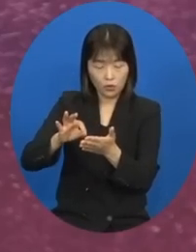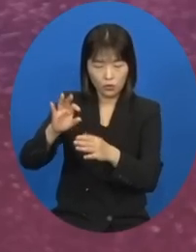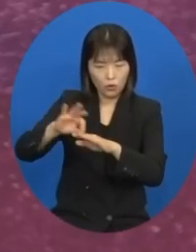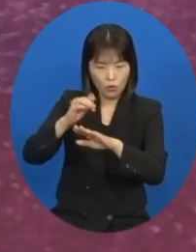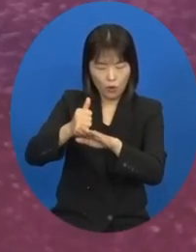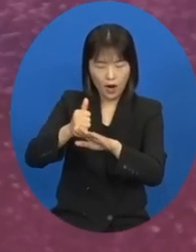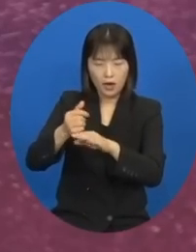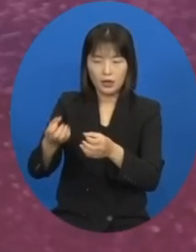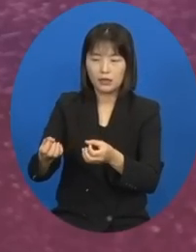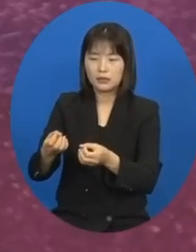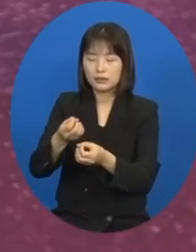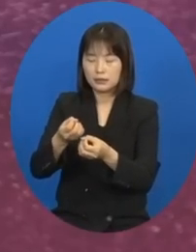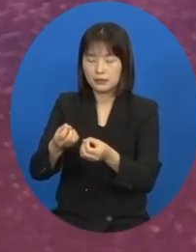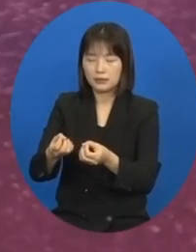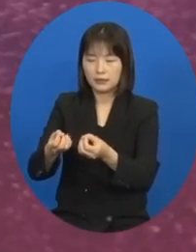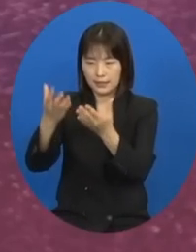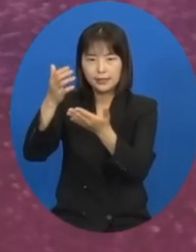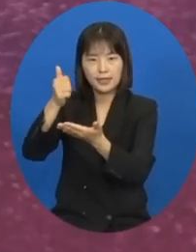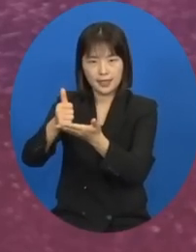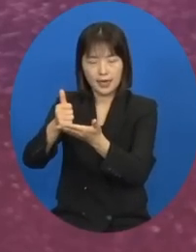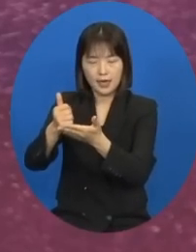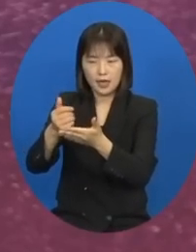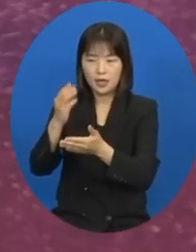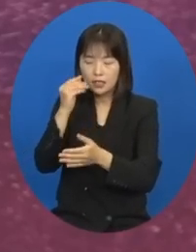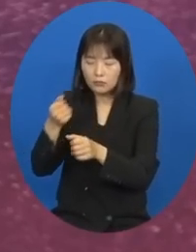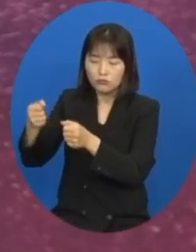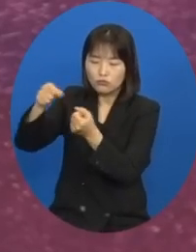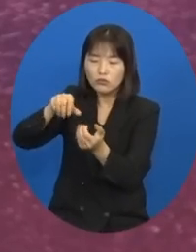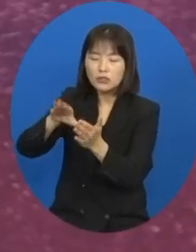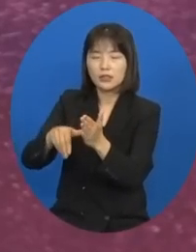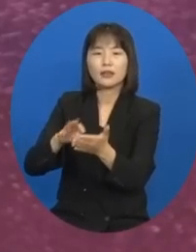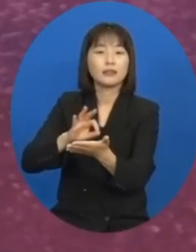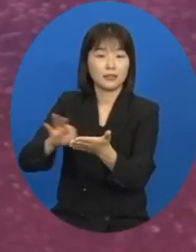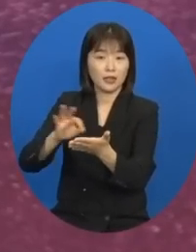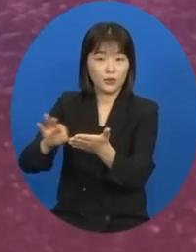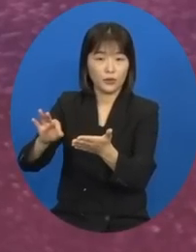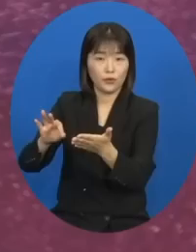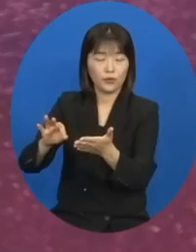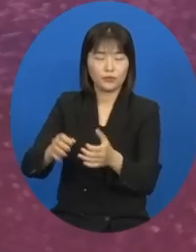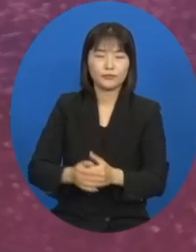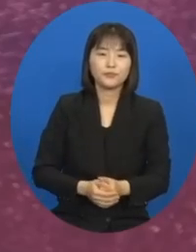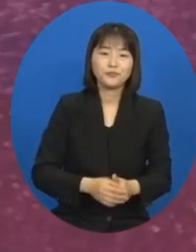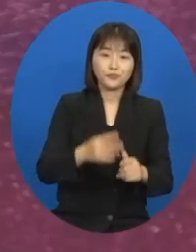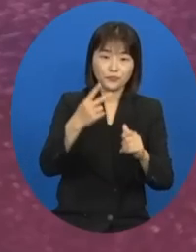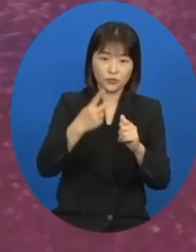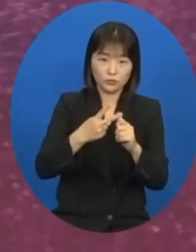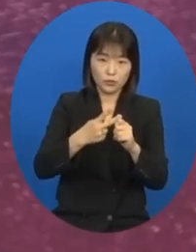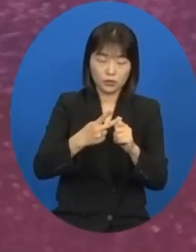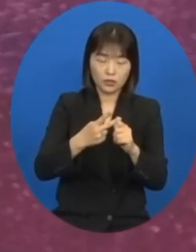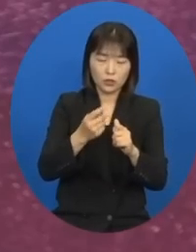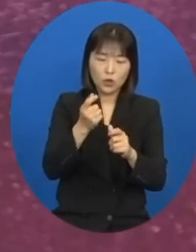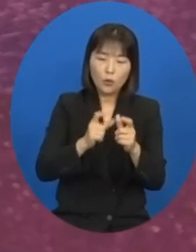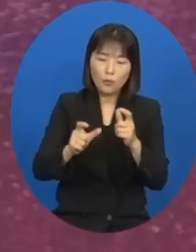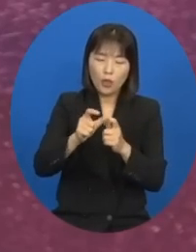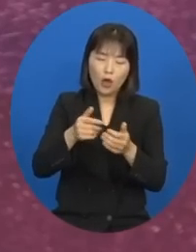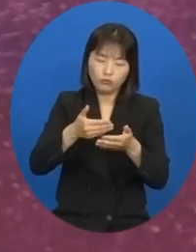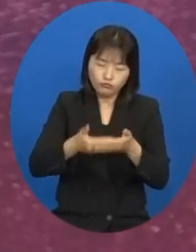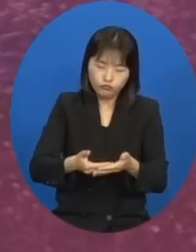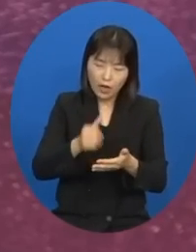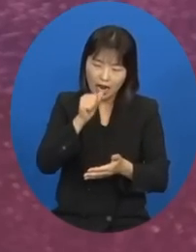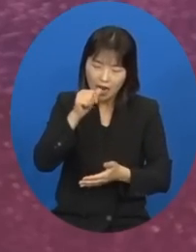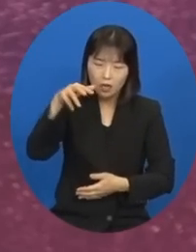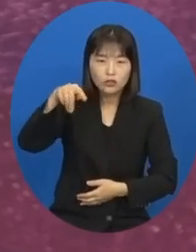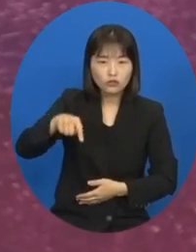사용했습니다 가장 귀한 기름 처음 가볍게 짰기 때문에 그 다음에는 조금 더 무거운 추로 짜게 되어 있어요 그럼 그 두